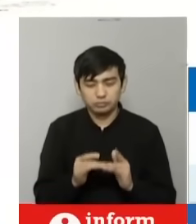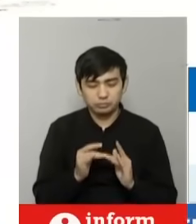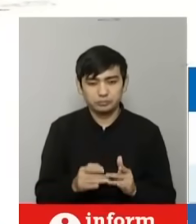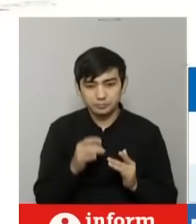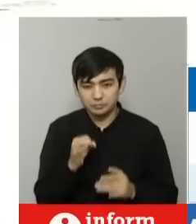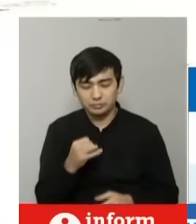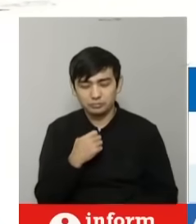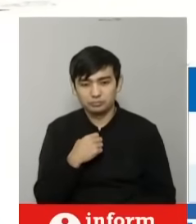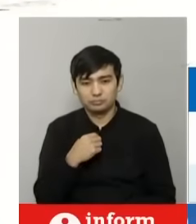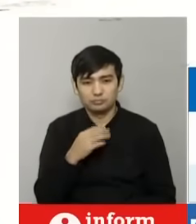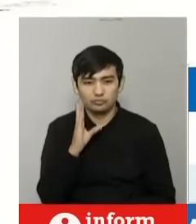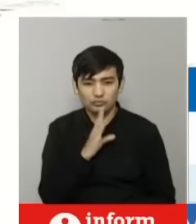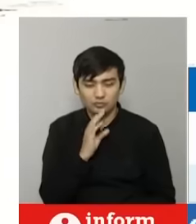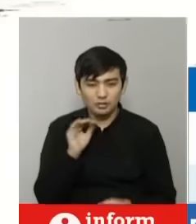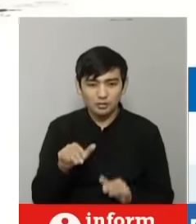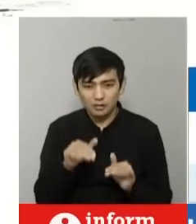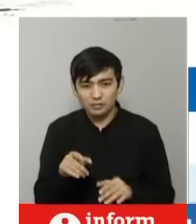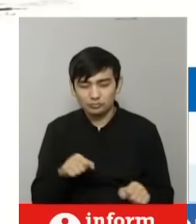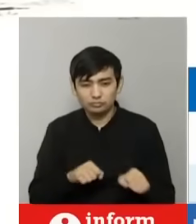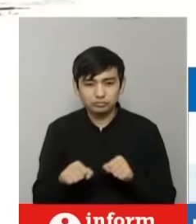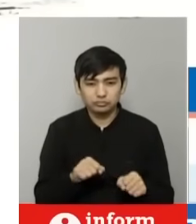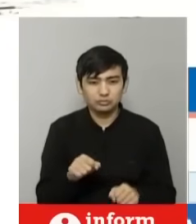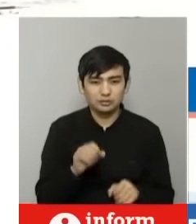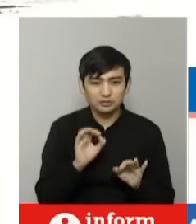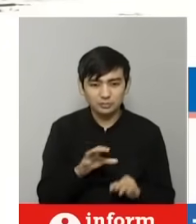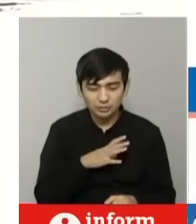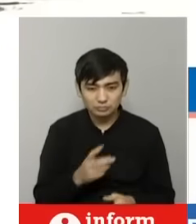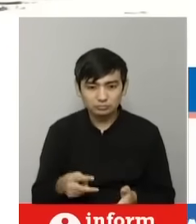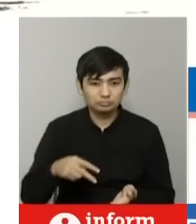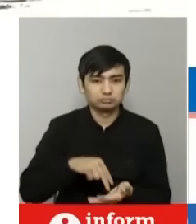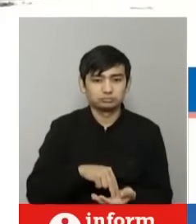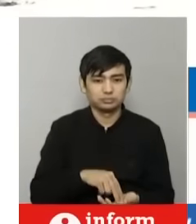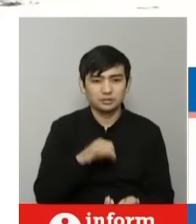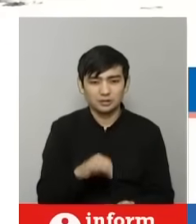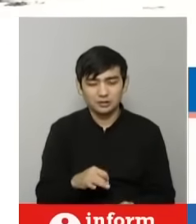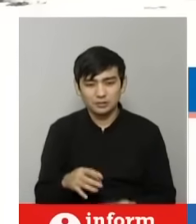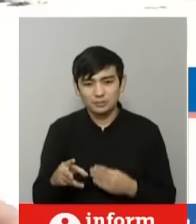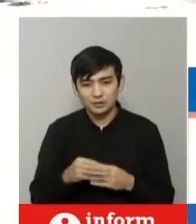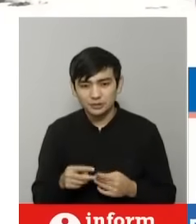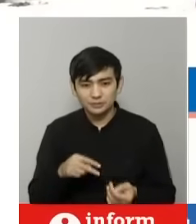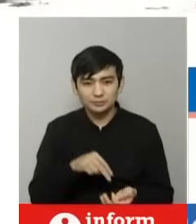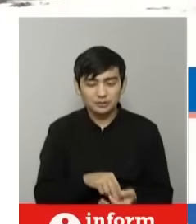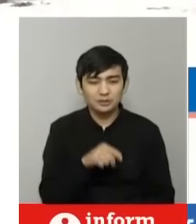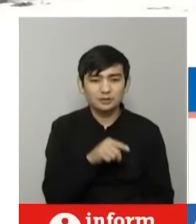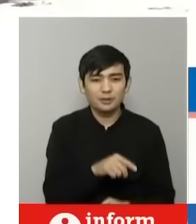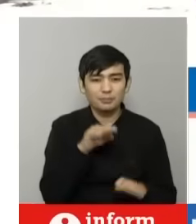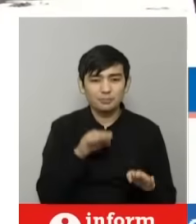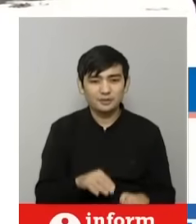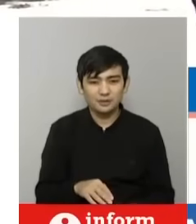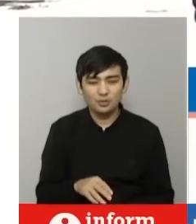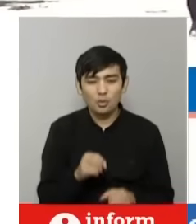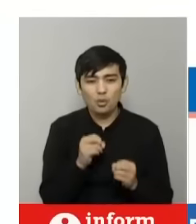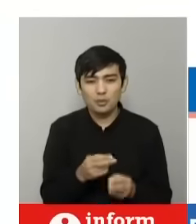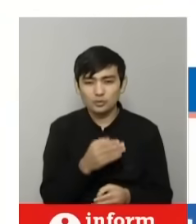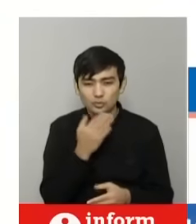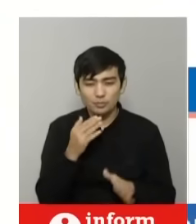сөнген. Жұбайым айттым. Осында жер сілкініп жатыр деп. Сон тұрдық. Тұрдықта сол ана жерде әлгі қауіпсіз